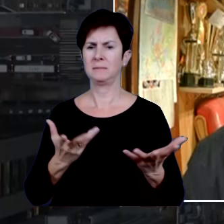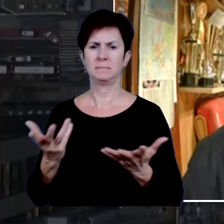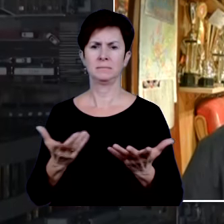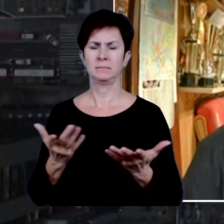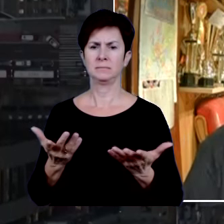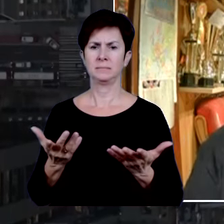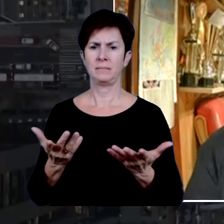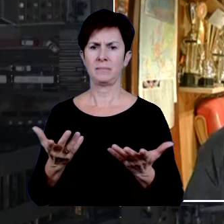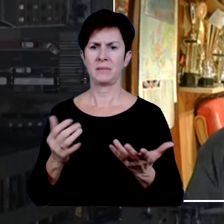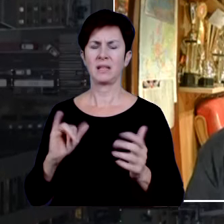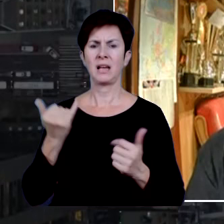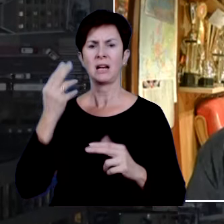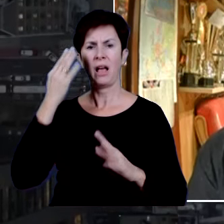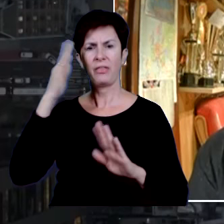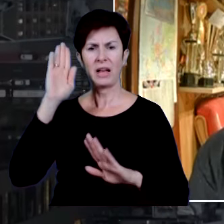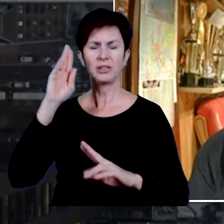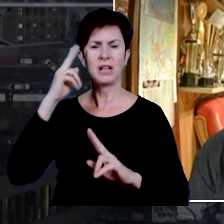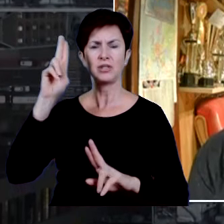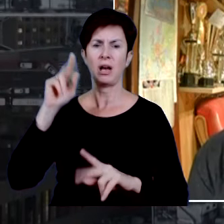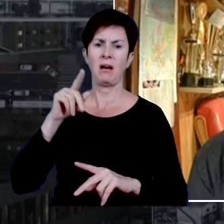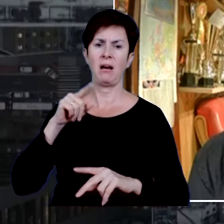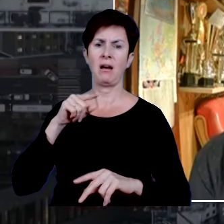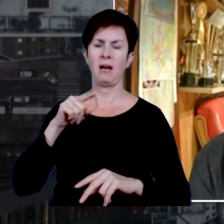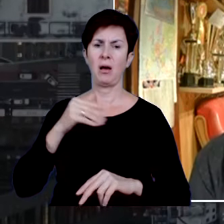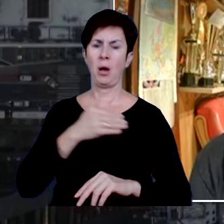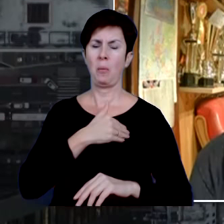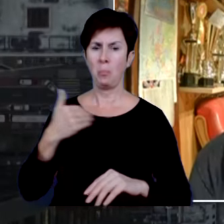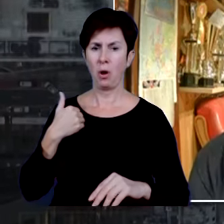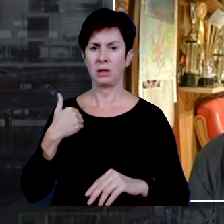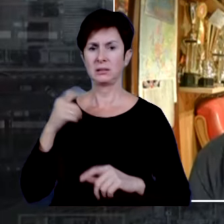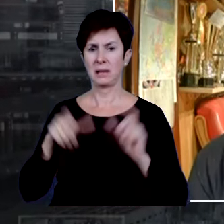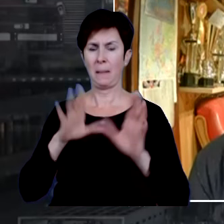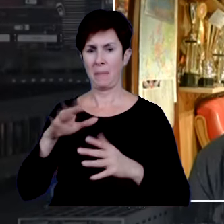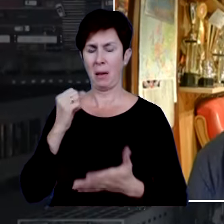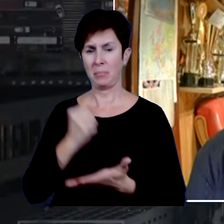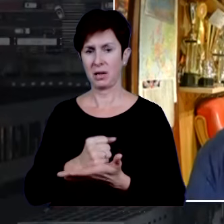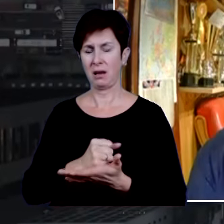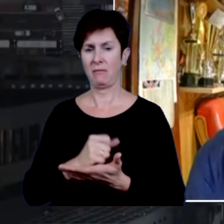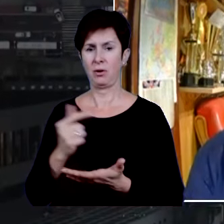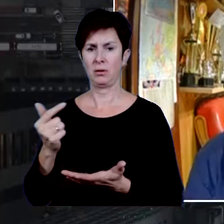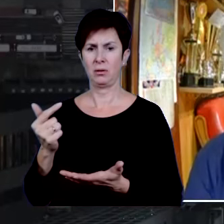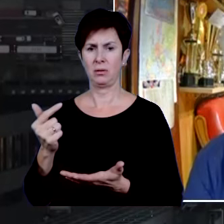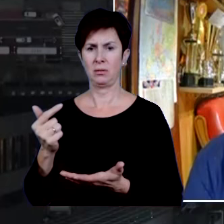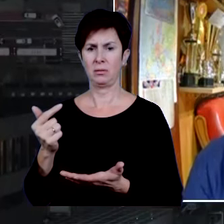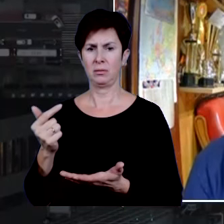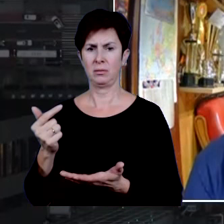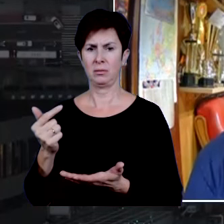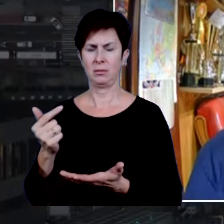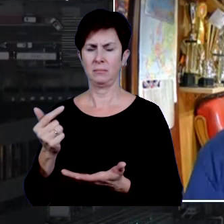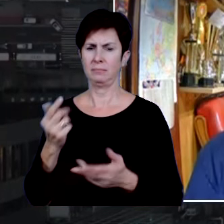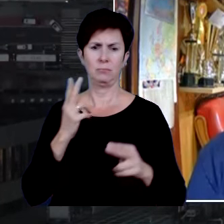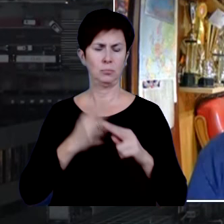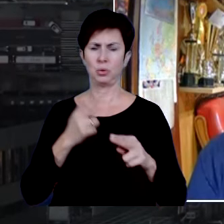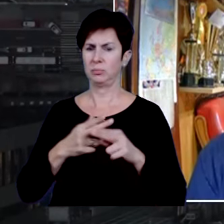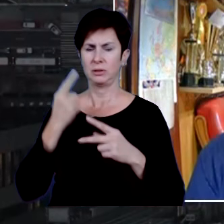Nadzieja, że w tej prezydencji coś Polska i Polacy mają prawo i obowiązek wymusić na rządzie. Bo jeżeli Tusk będzie